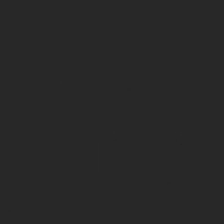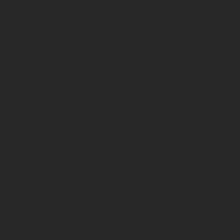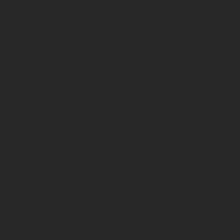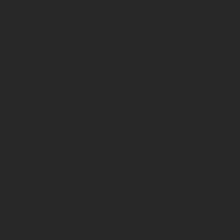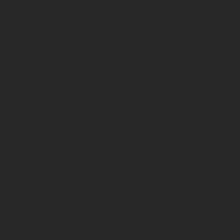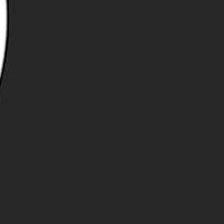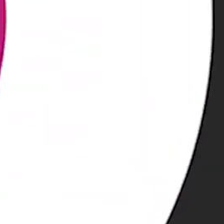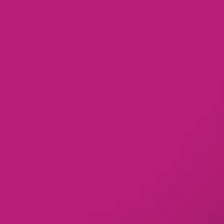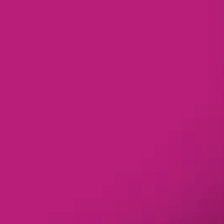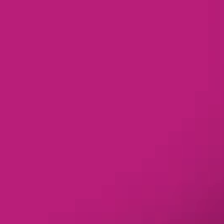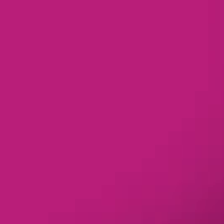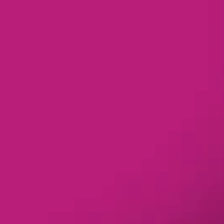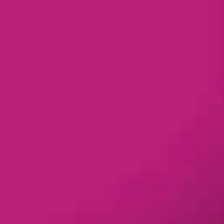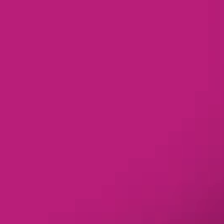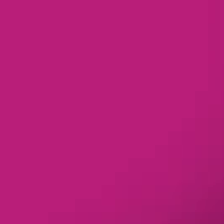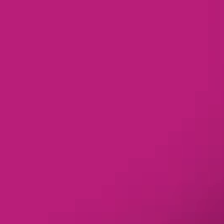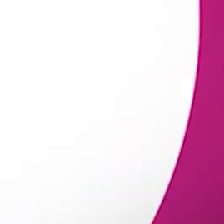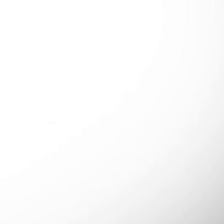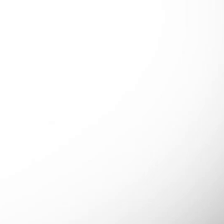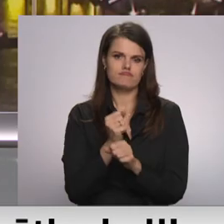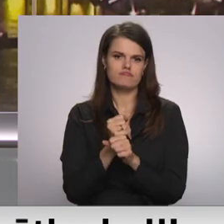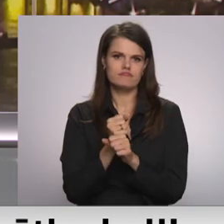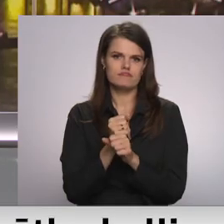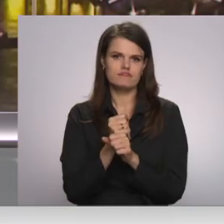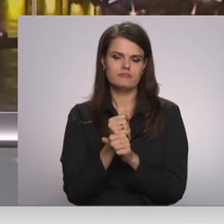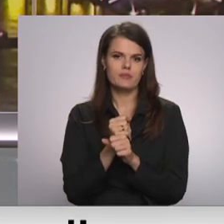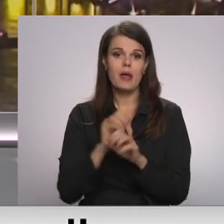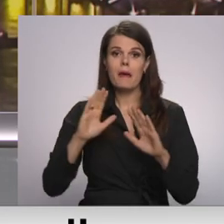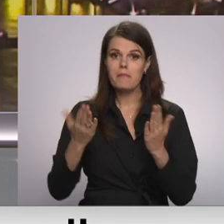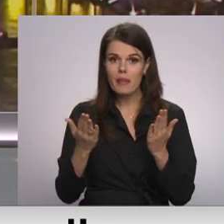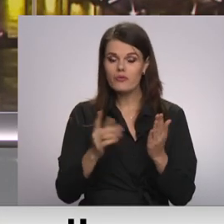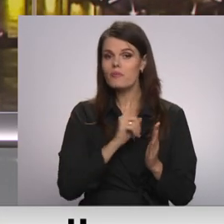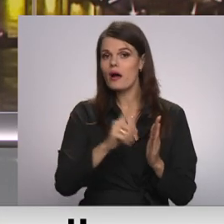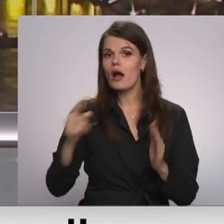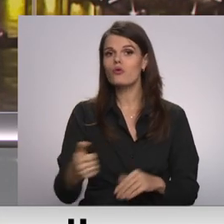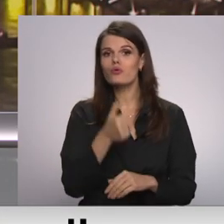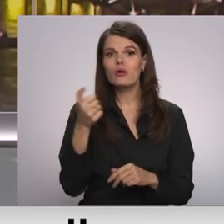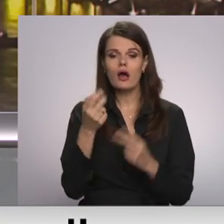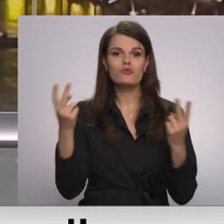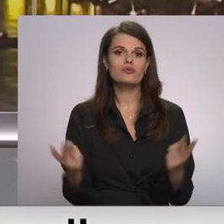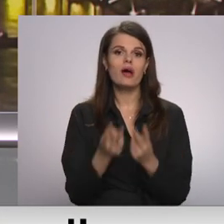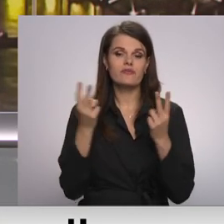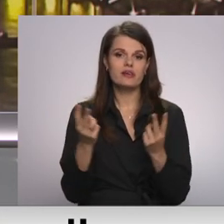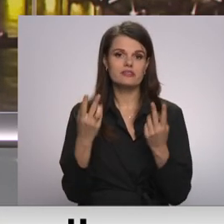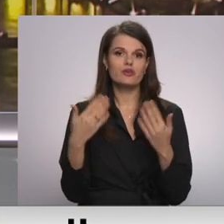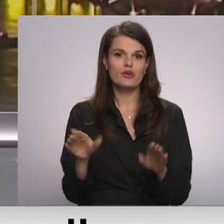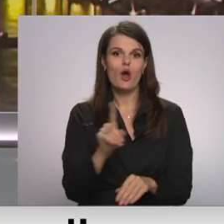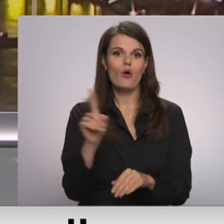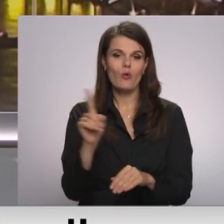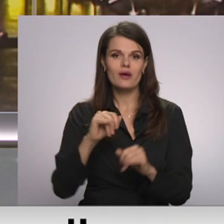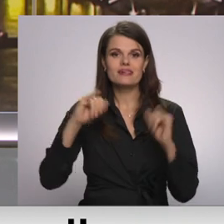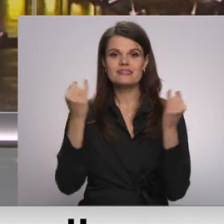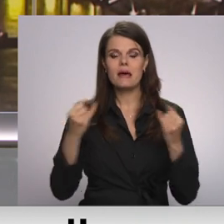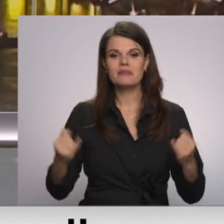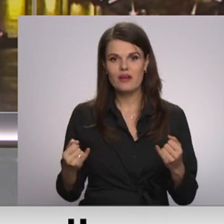Re, viss ēters ir te! Bet par igadēju tradīciju jau kļuvusi Ziemassvētku egle, kas augusi Latvijas mežos,